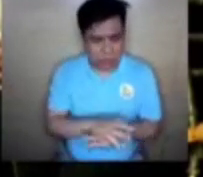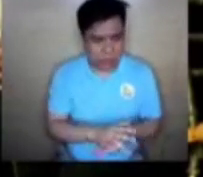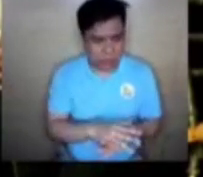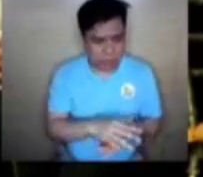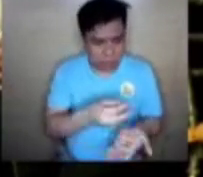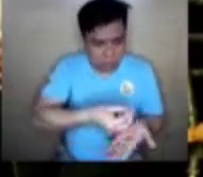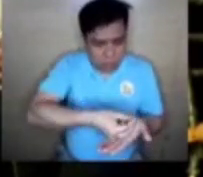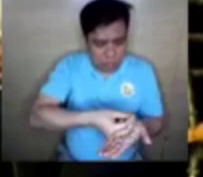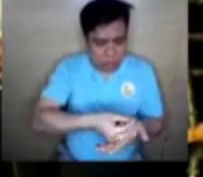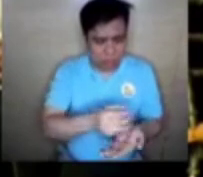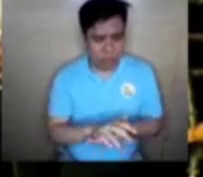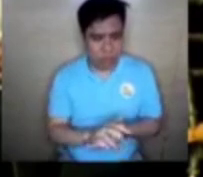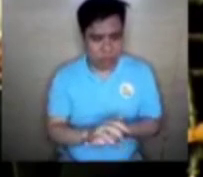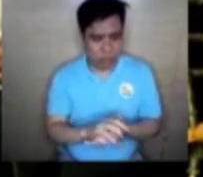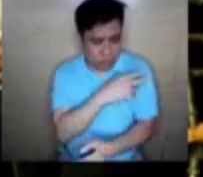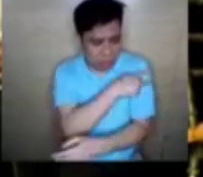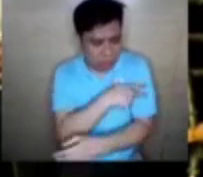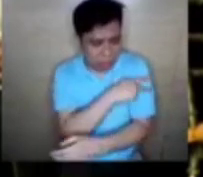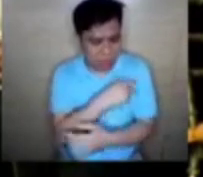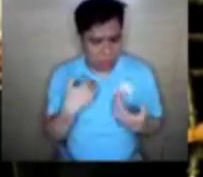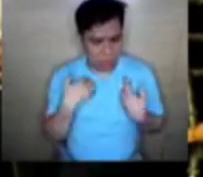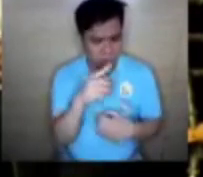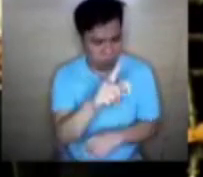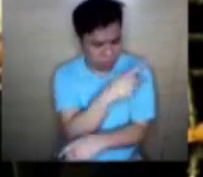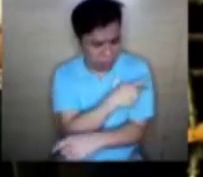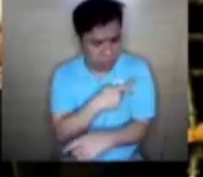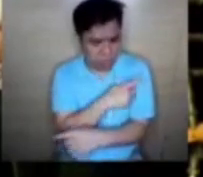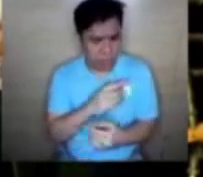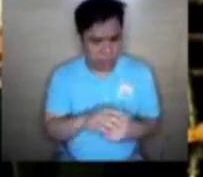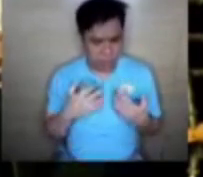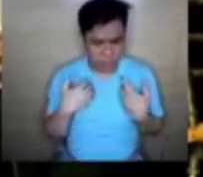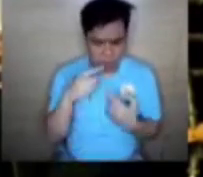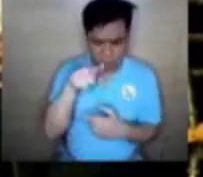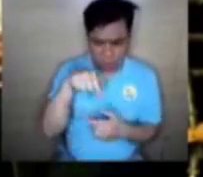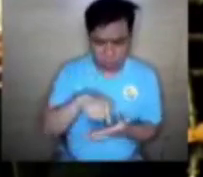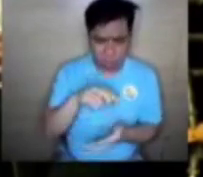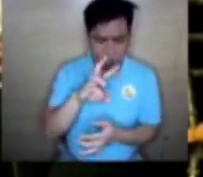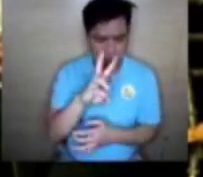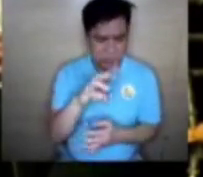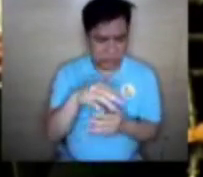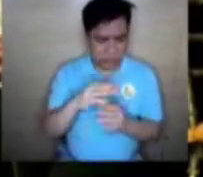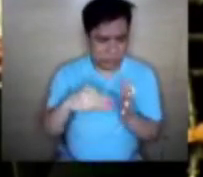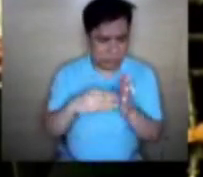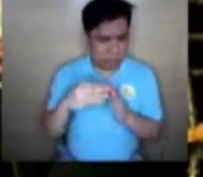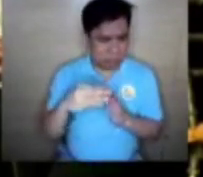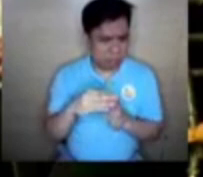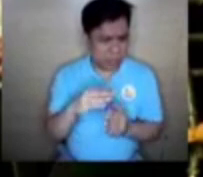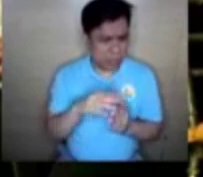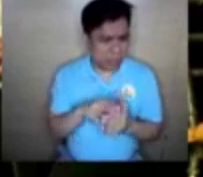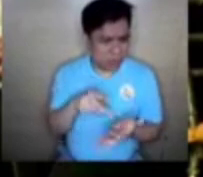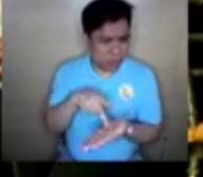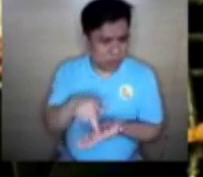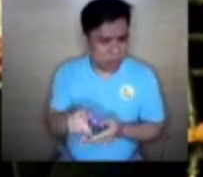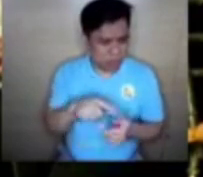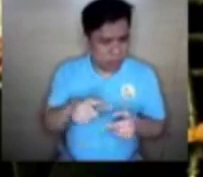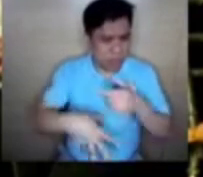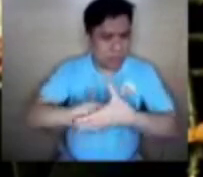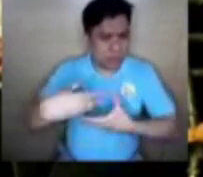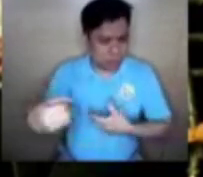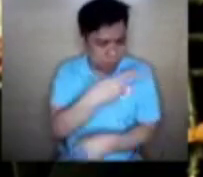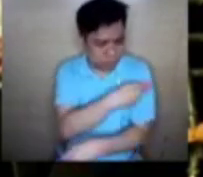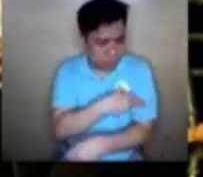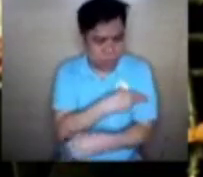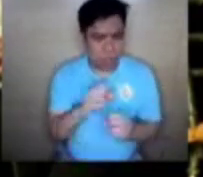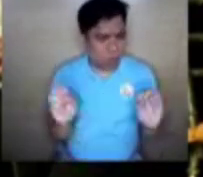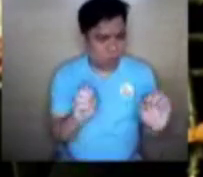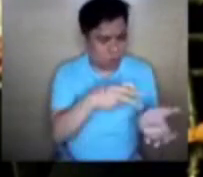pasyente. Meron po tayong isang pasyente na umabot sa 1.6 million pesos ang kanyang bill. Lumabas po siya ng ospital na